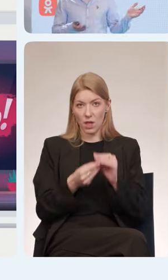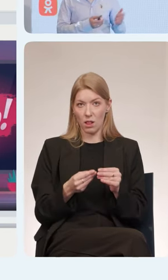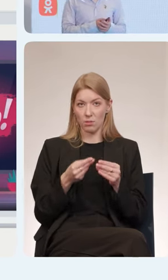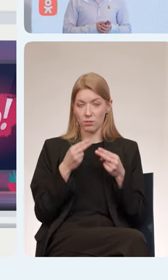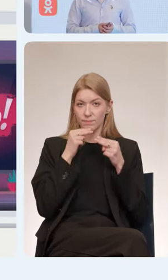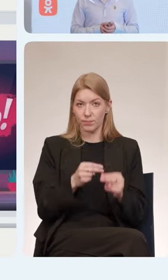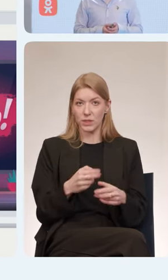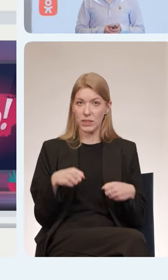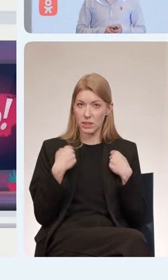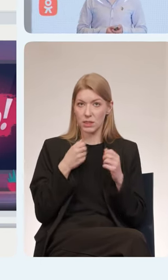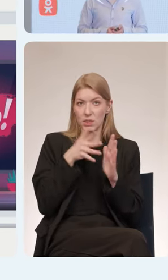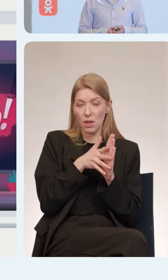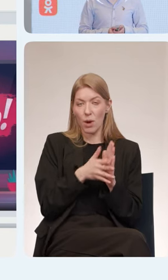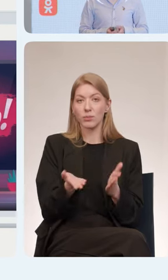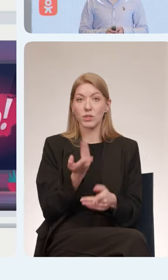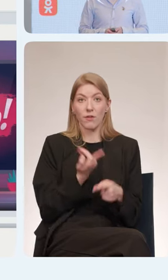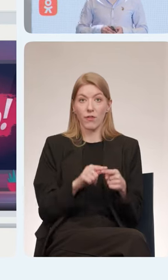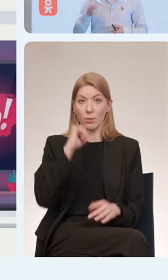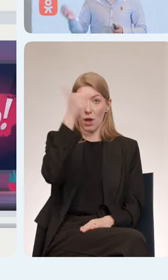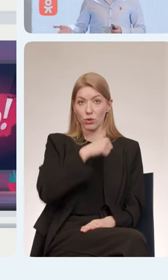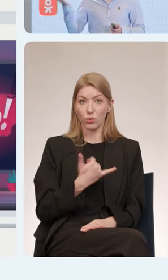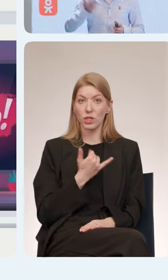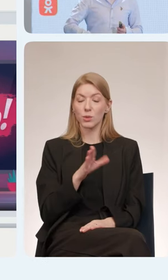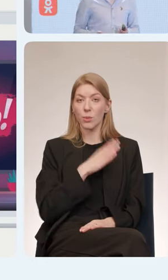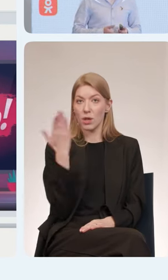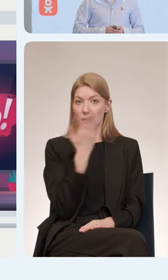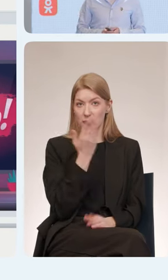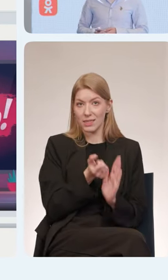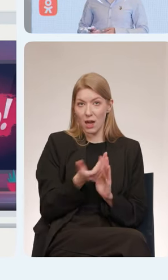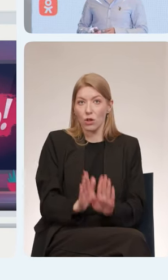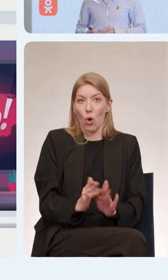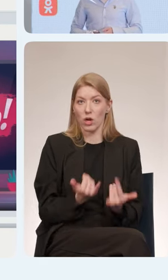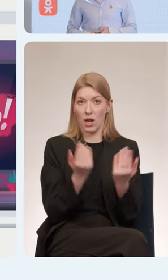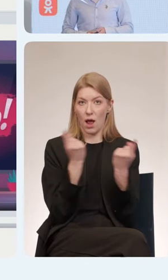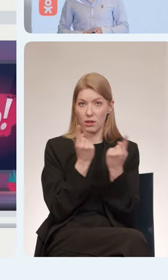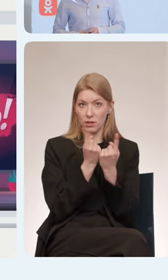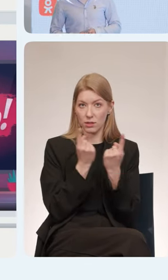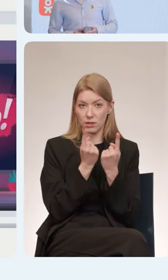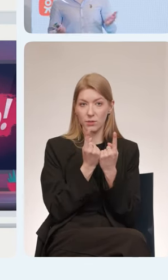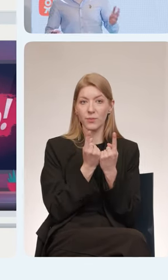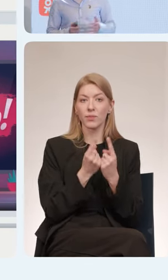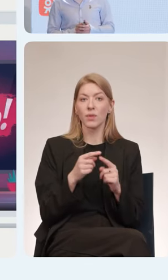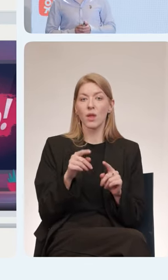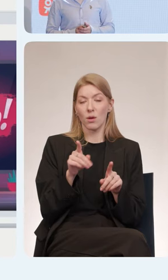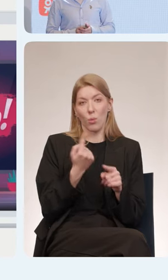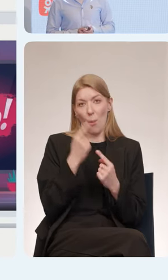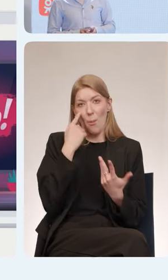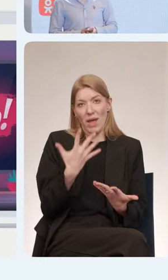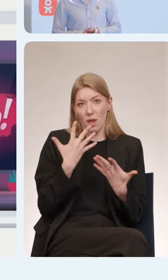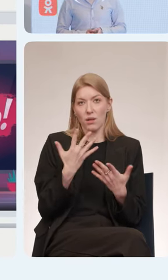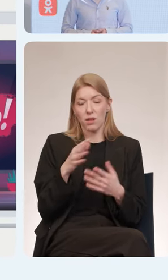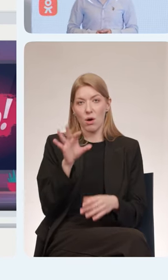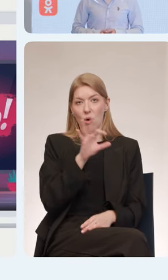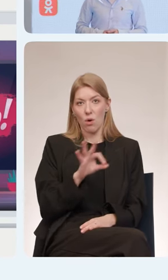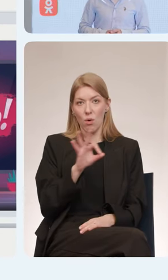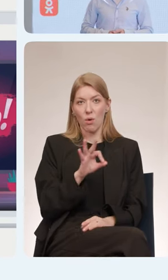был в этом году сериал эксклюзивно в «Одноклассниках» «Не дождетесь». Ну, в общем, понятно из названия про что.